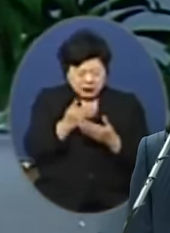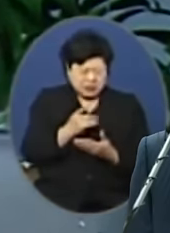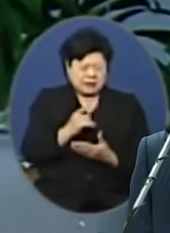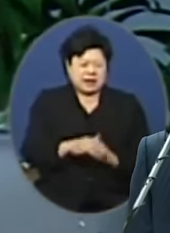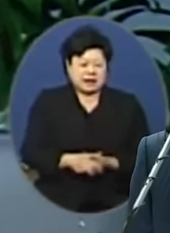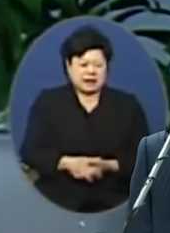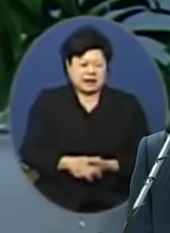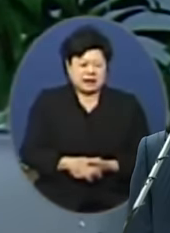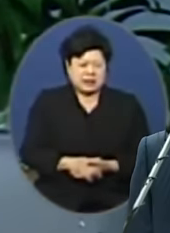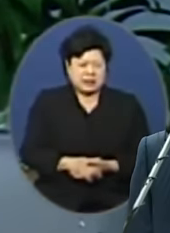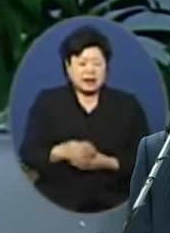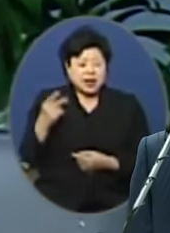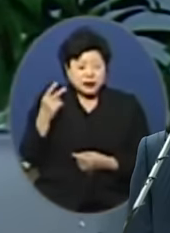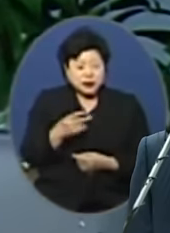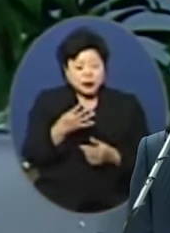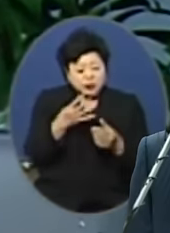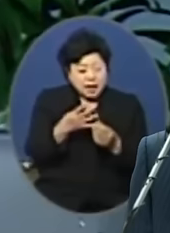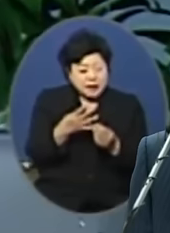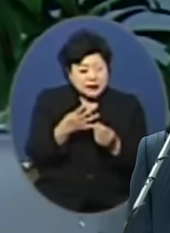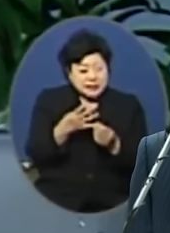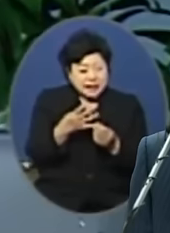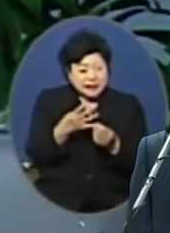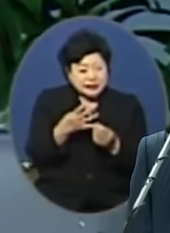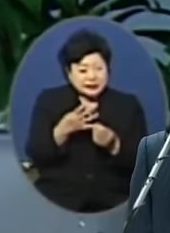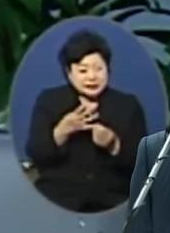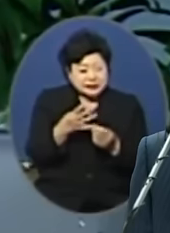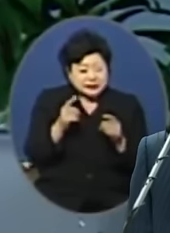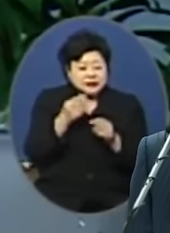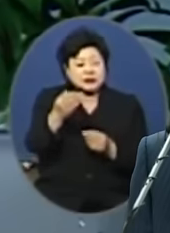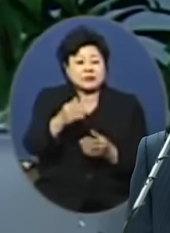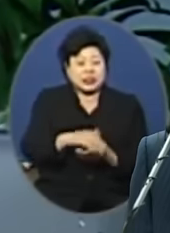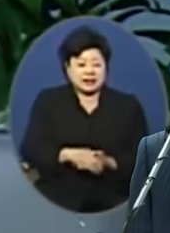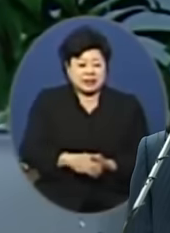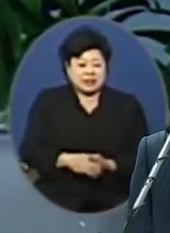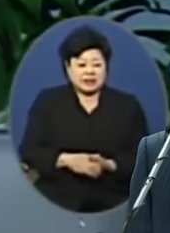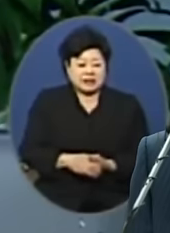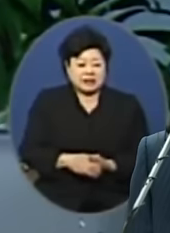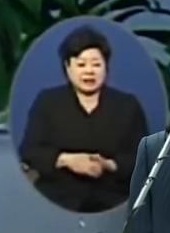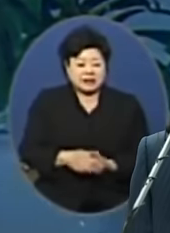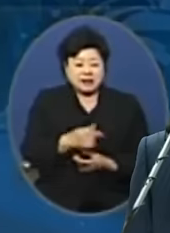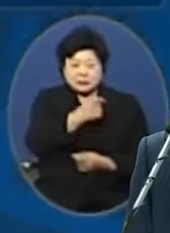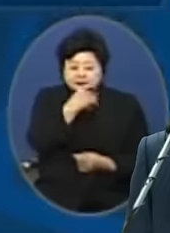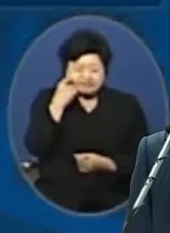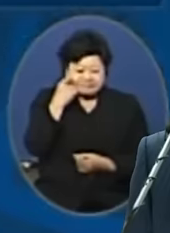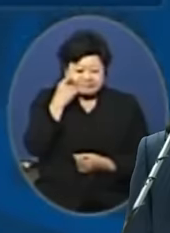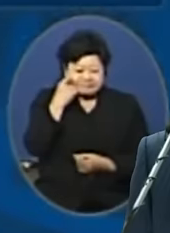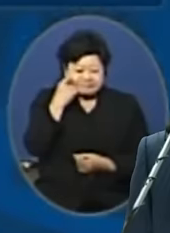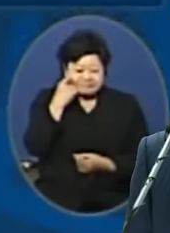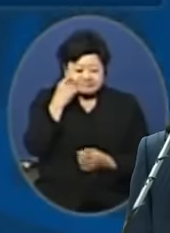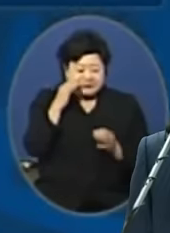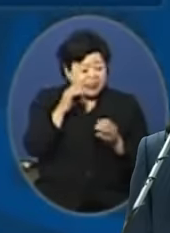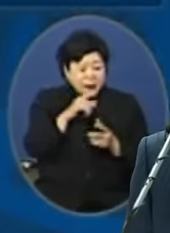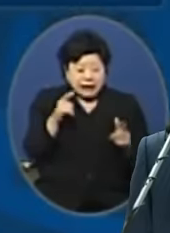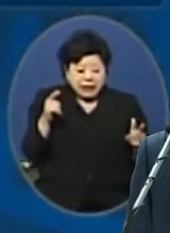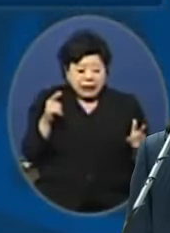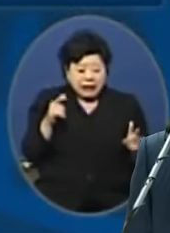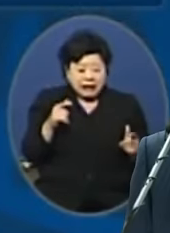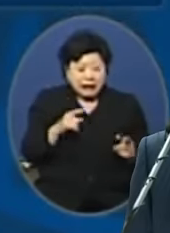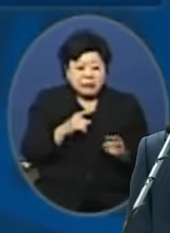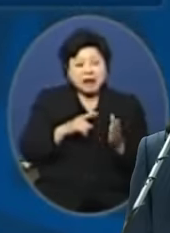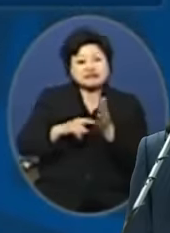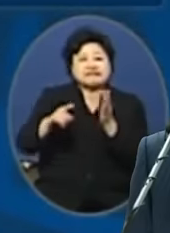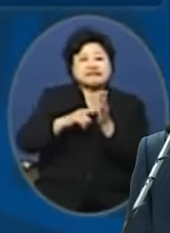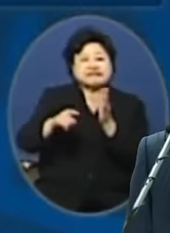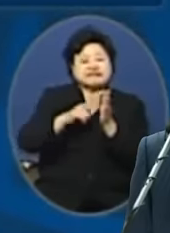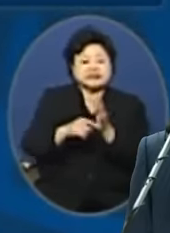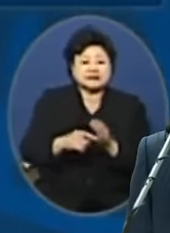것입니다. 그리고 네 번째 상처를 입히는 것은 아예 말 대꾸를 안 하는 것입니다. 무슨 말을 해도 들은 채만 치죠.